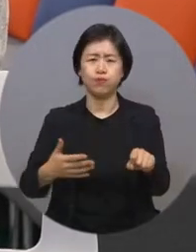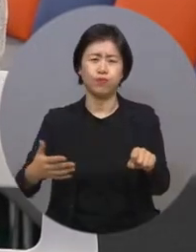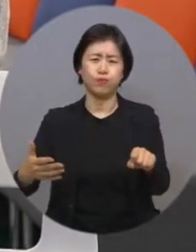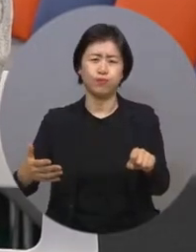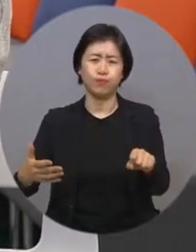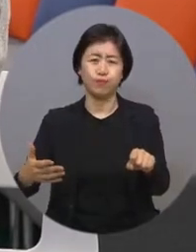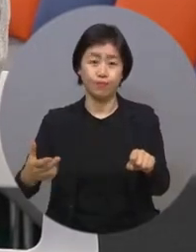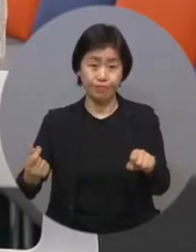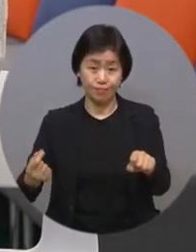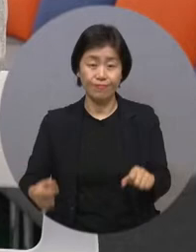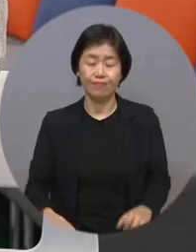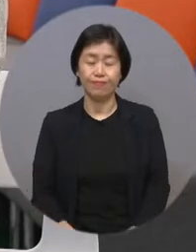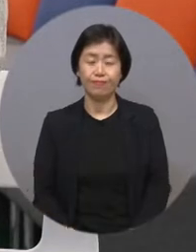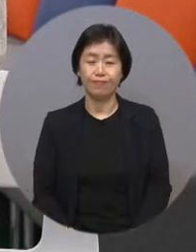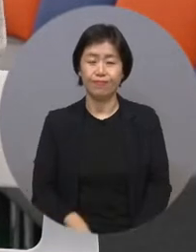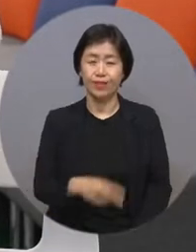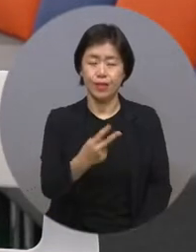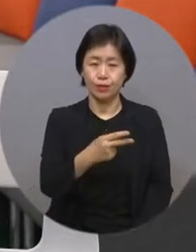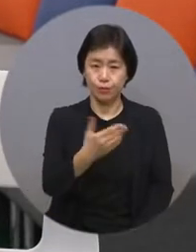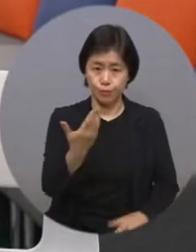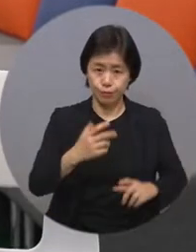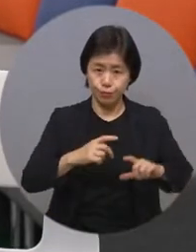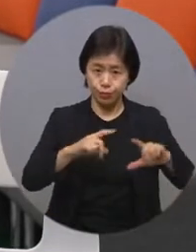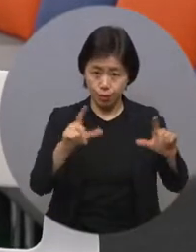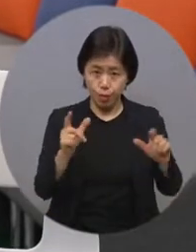2009년부터? 네네. 2009년부터 해가지고 네.